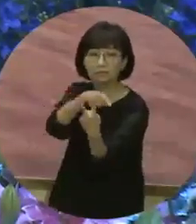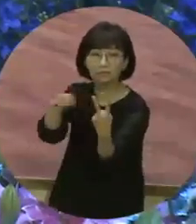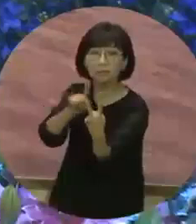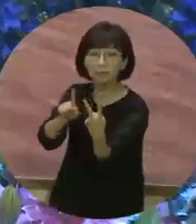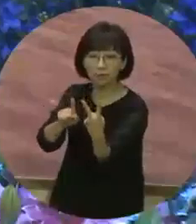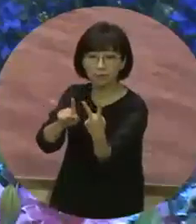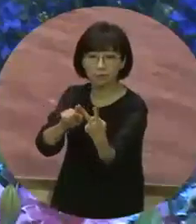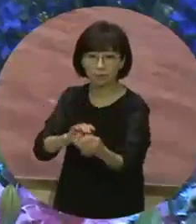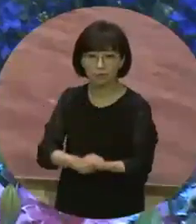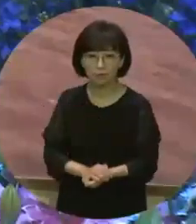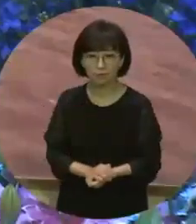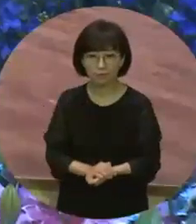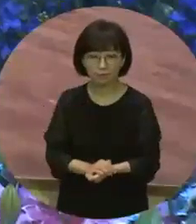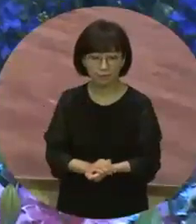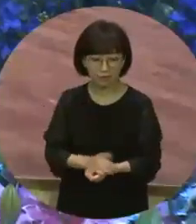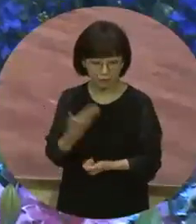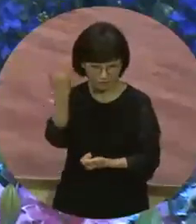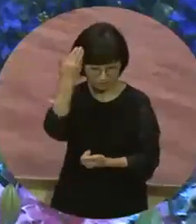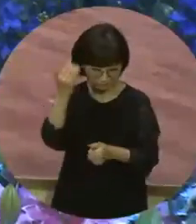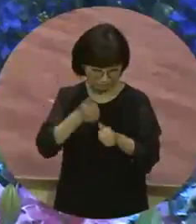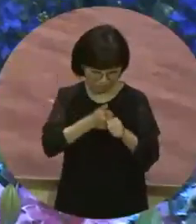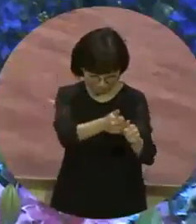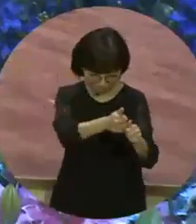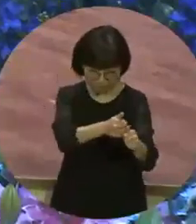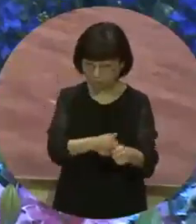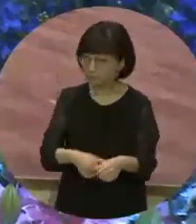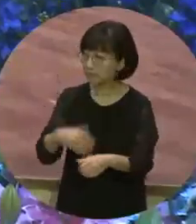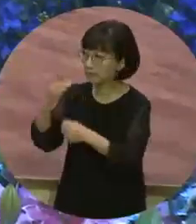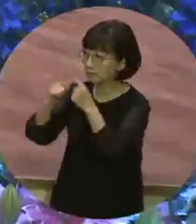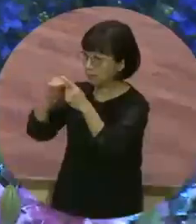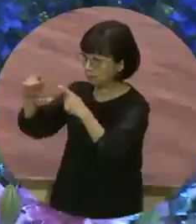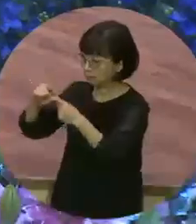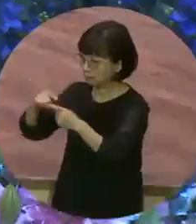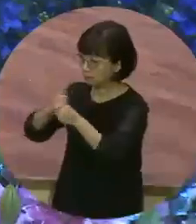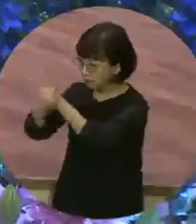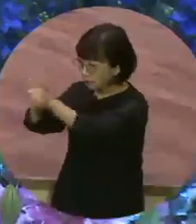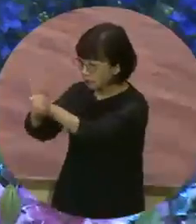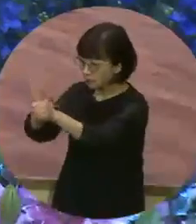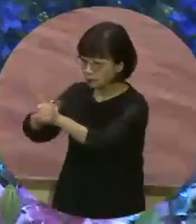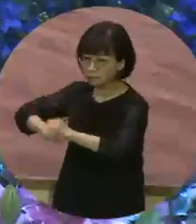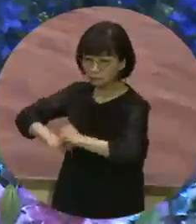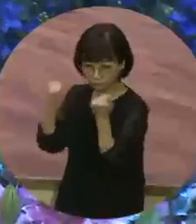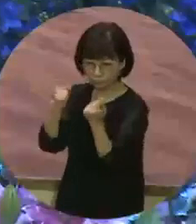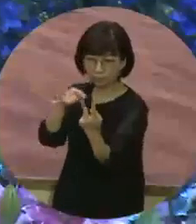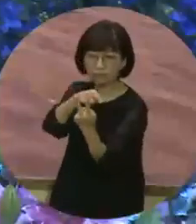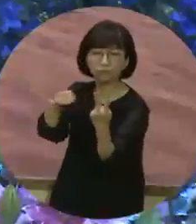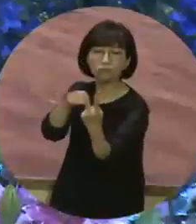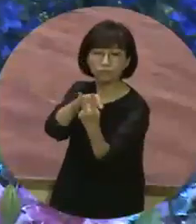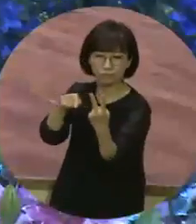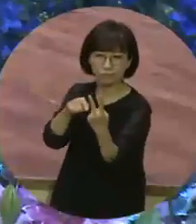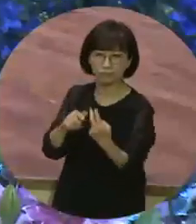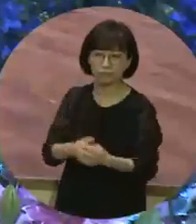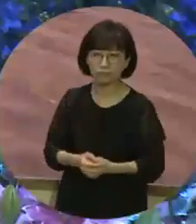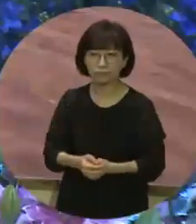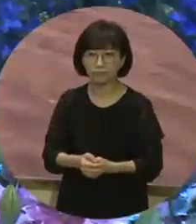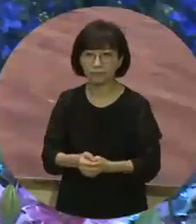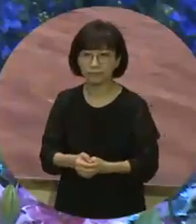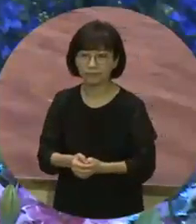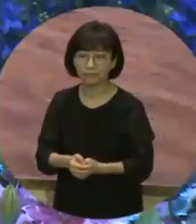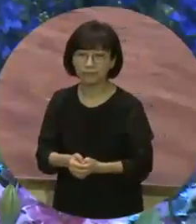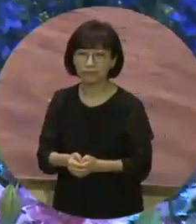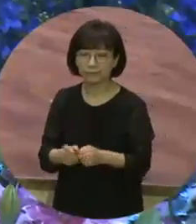상식적 선택이냐 말씀에 의지하여 순종하는 거냐 이 둘 중 하나예요. 사람은요 눈만 뜨면 선택해야